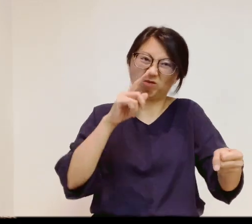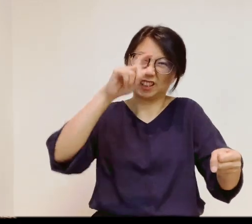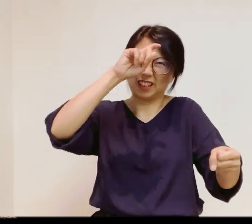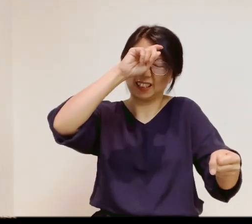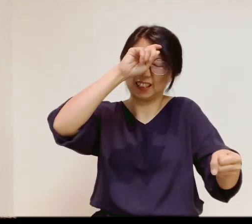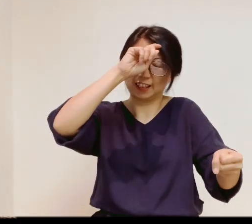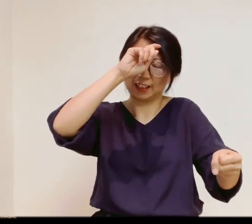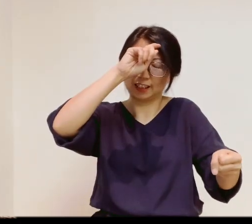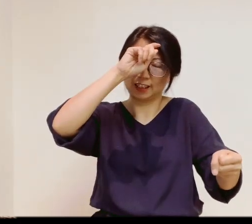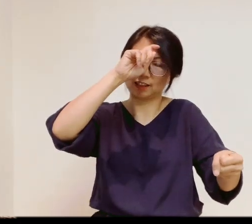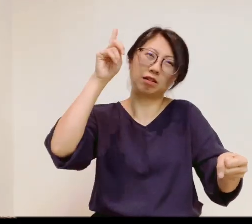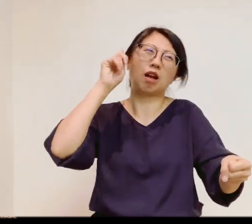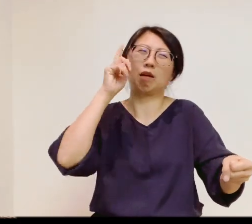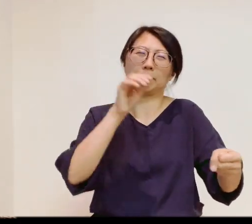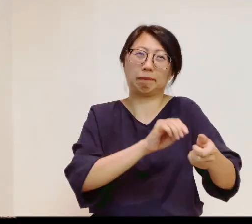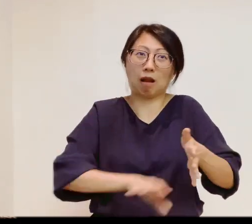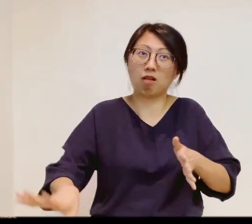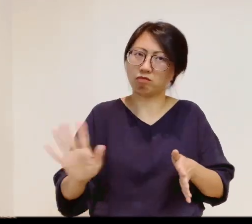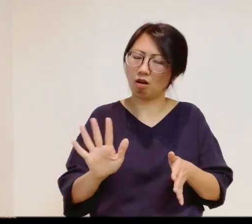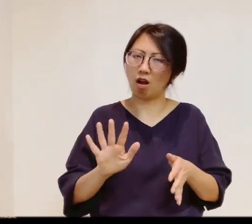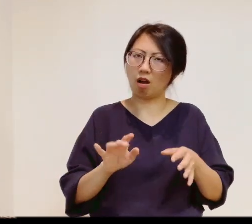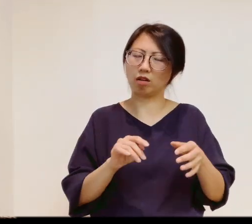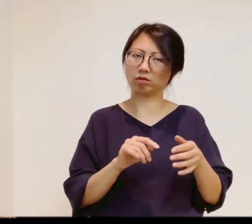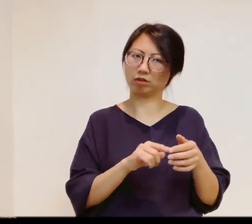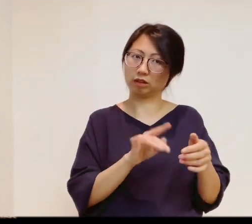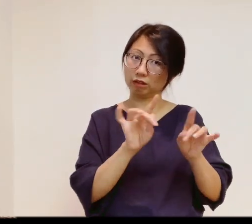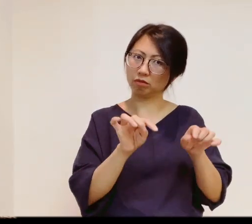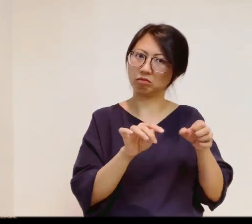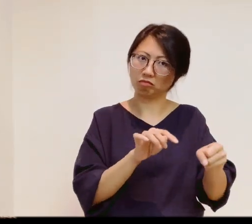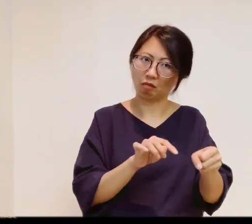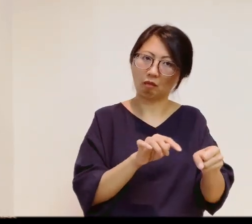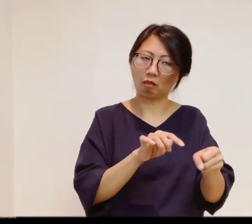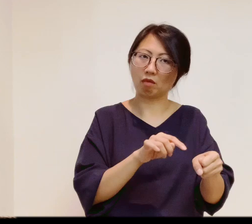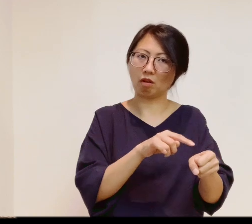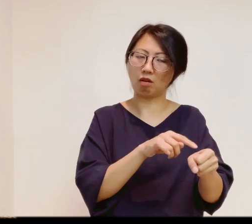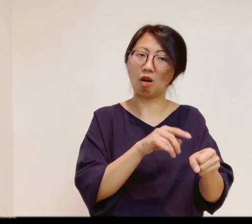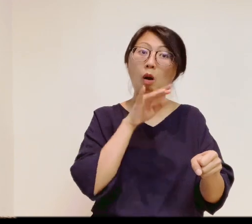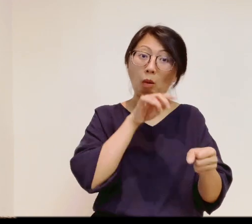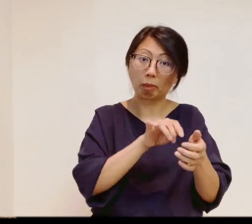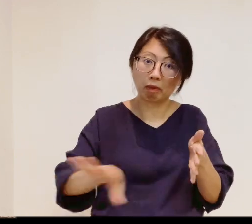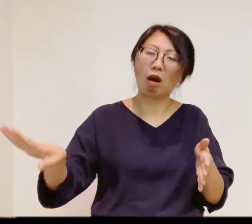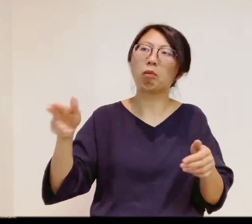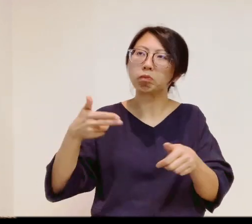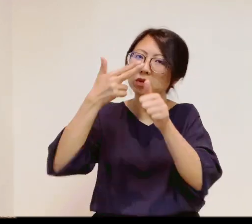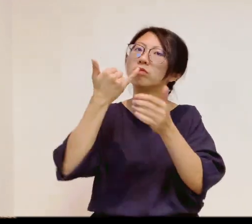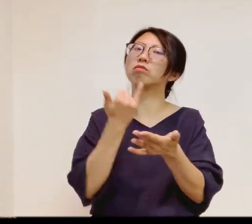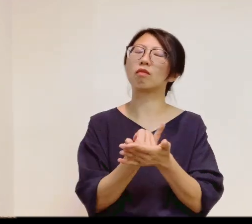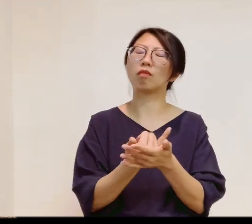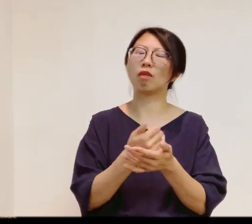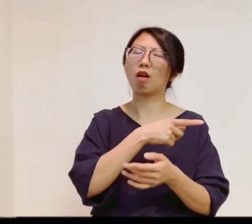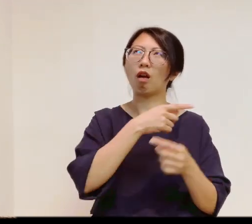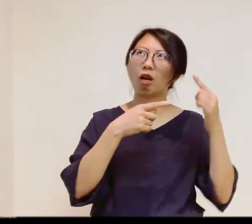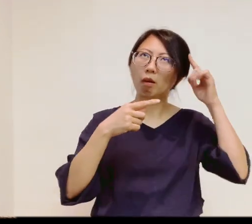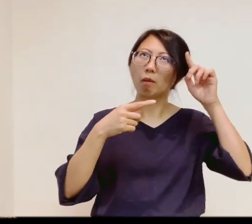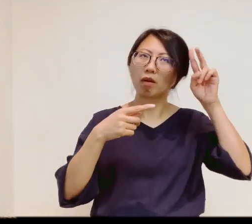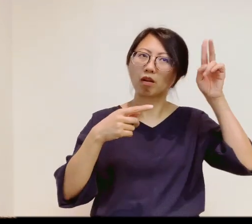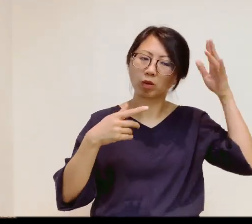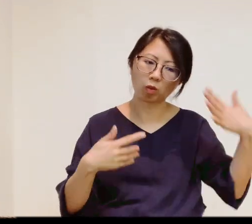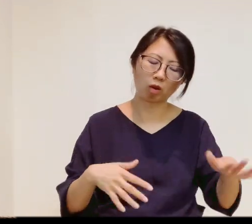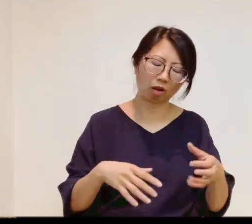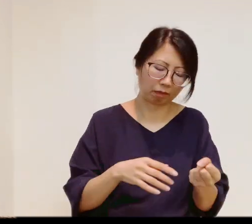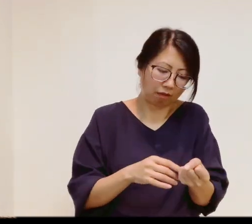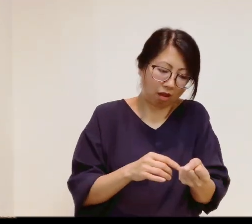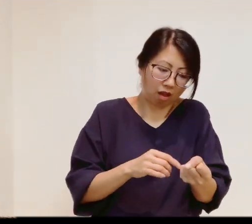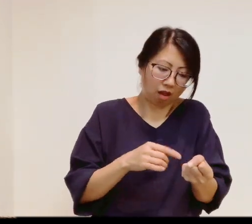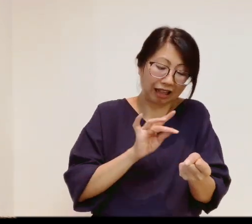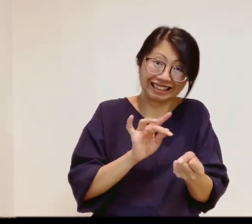咁到最嬲尾嗰日咧，佢經過曬嗰幾日嘅即係煎熬之後咧，要每個人交出個 number 出嚟啦。佢發覺佢抹開隻手嗰陣時